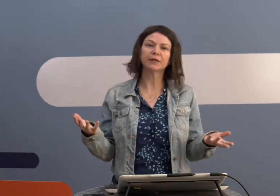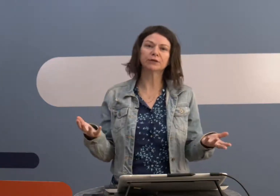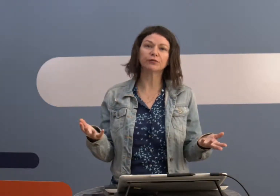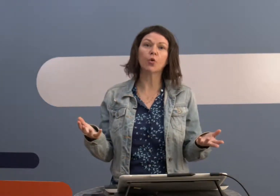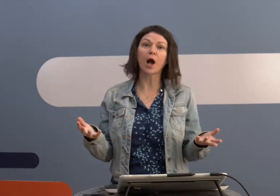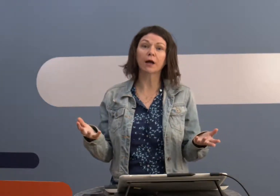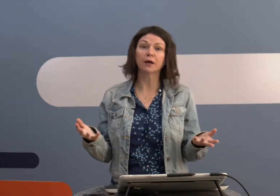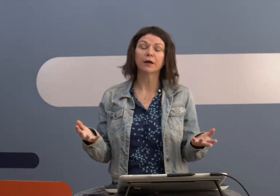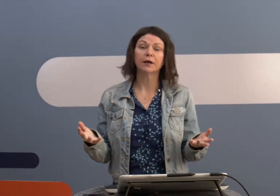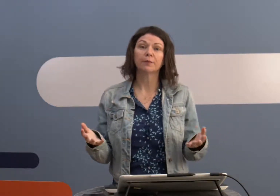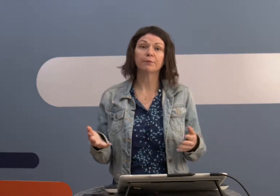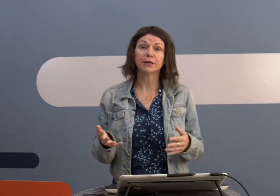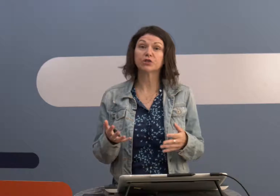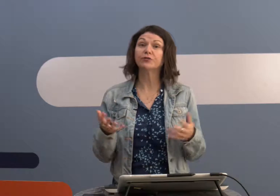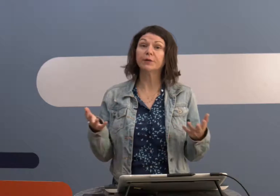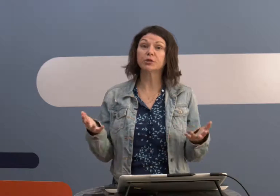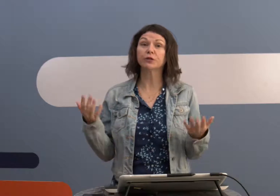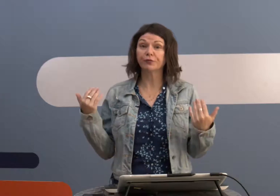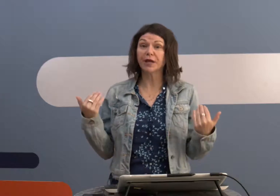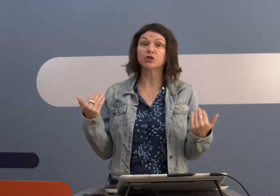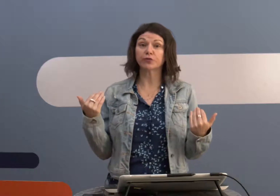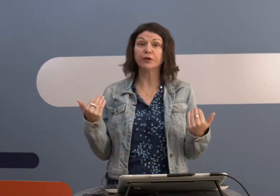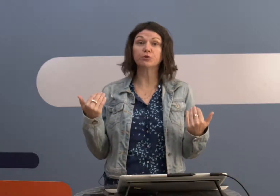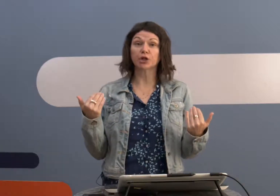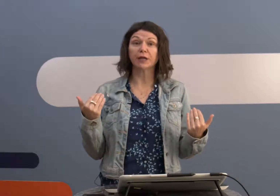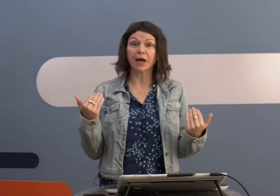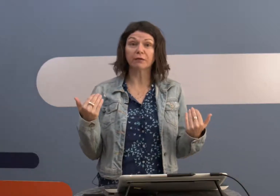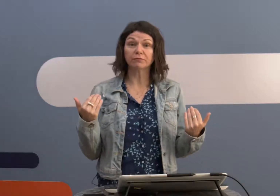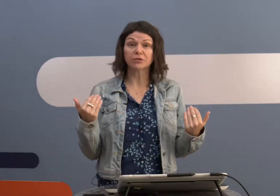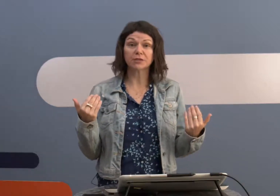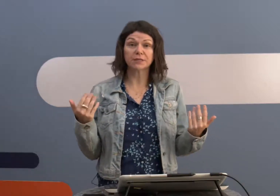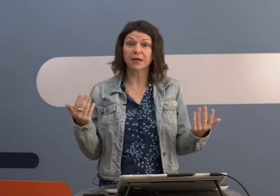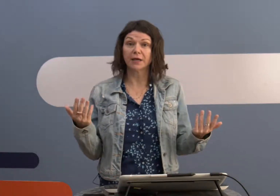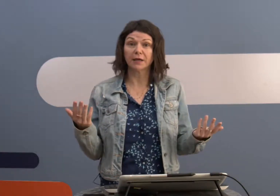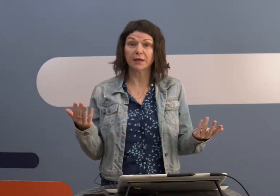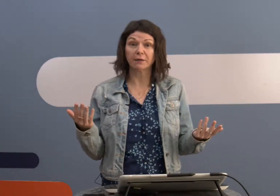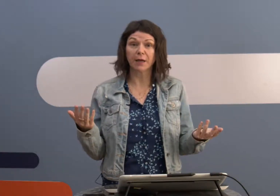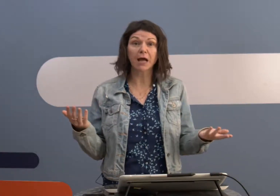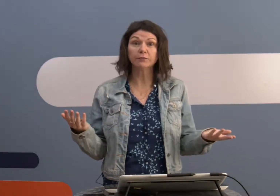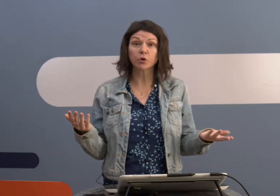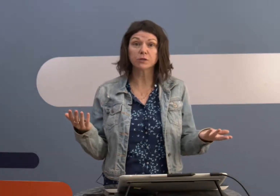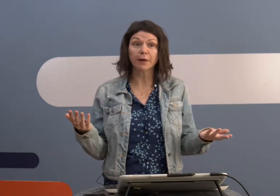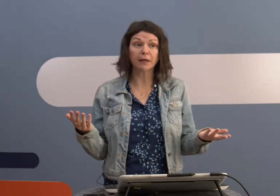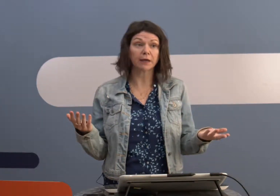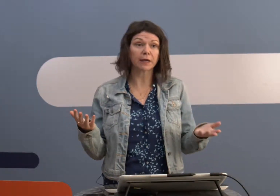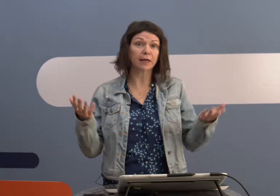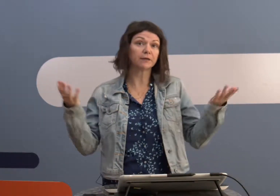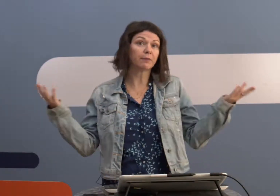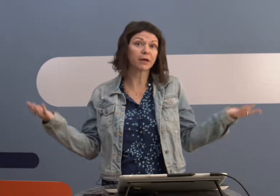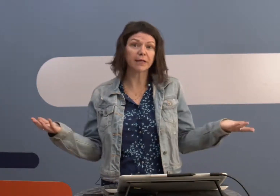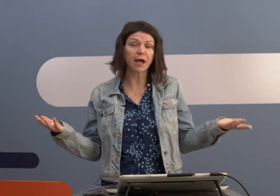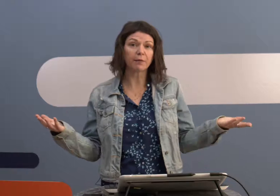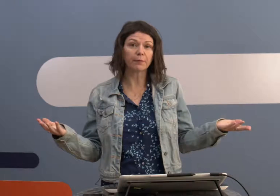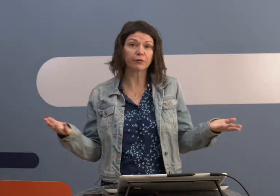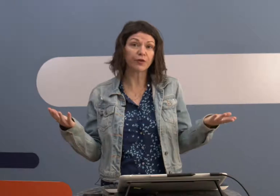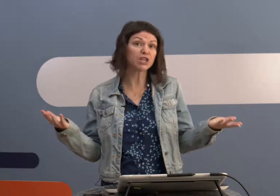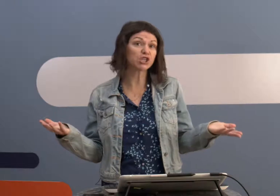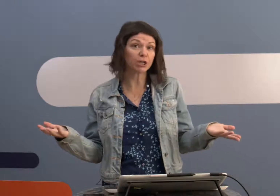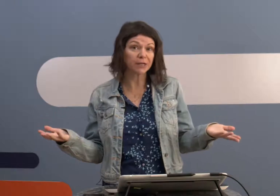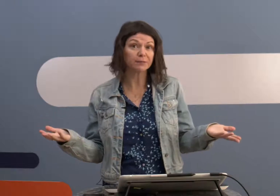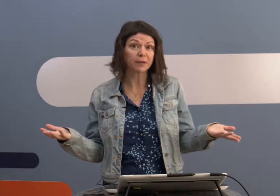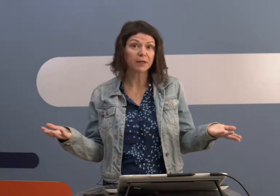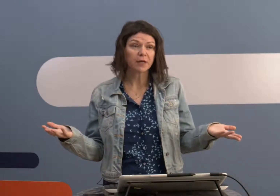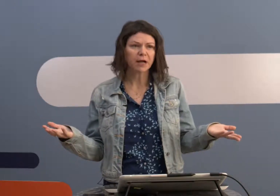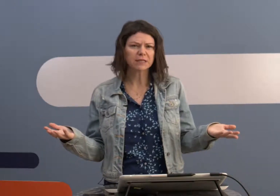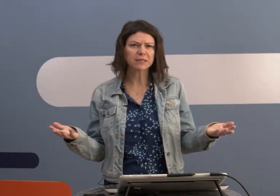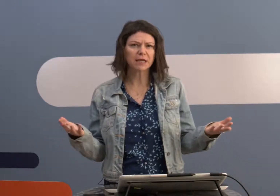אדם נכתבו רק לפני 70 שנה, שזה מעט מאוד זמן, הרי האדם קיים אלפי